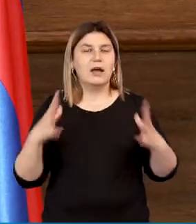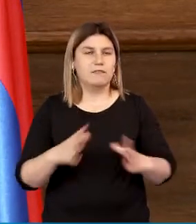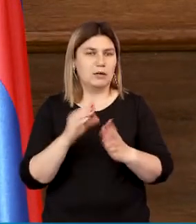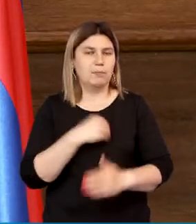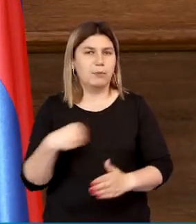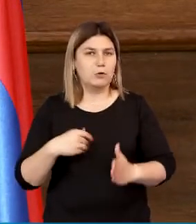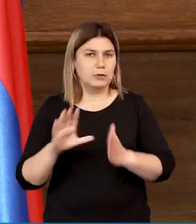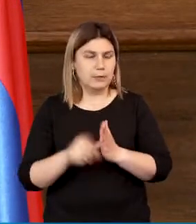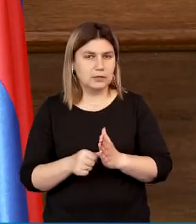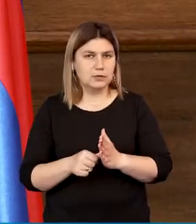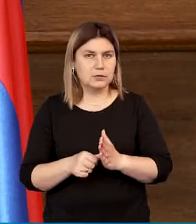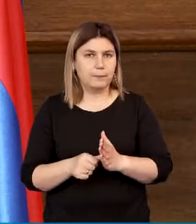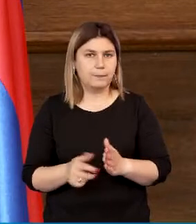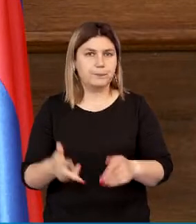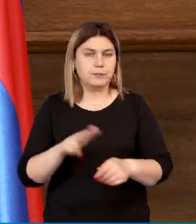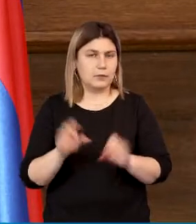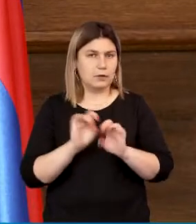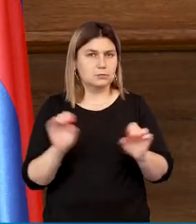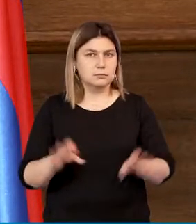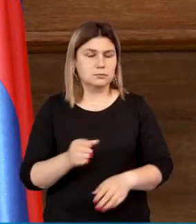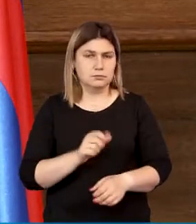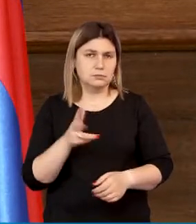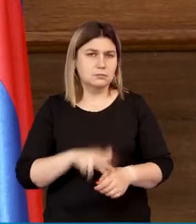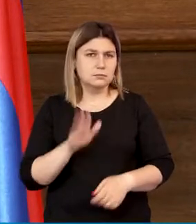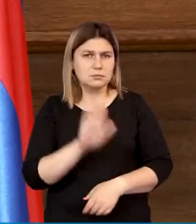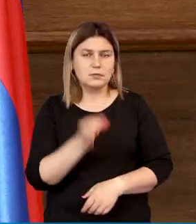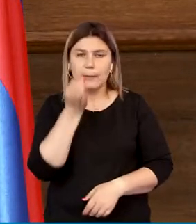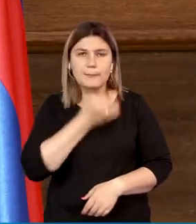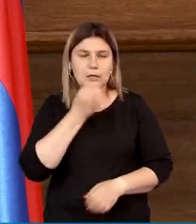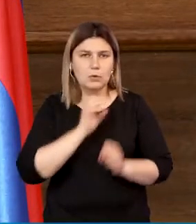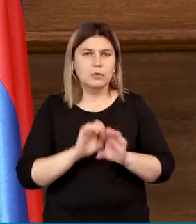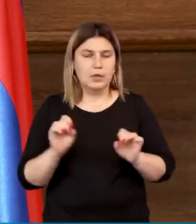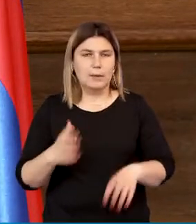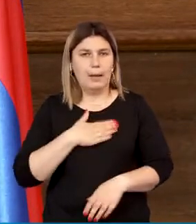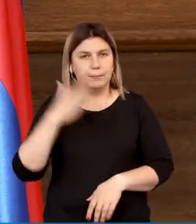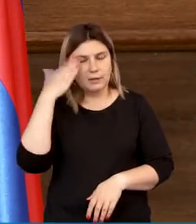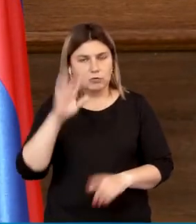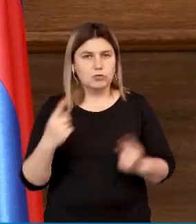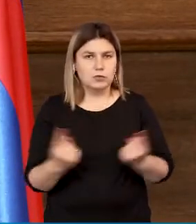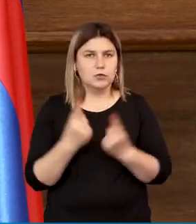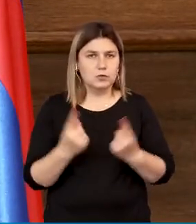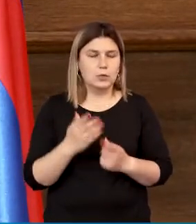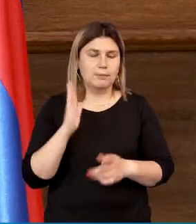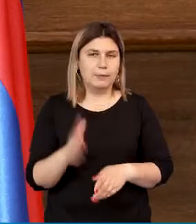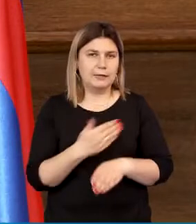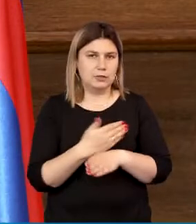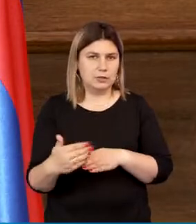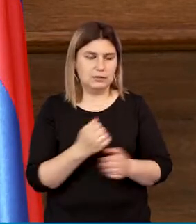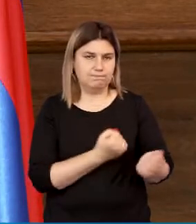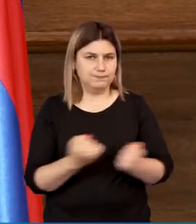miast, które tych zakażeń ma stosunkowo niewiele i mam nadzieję, że ta sytuacja będzie nadal